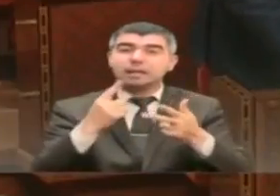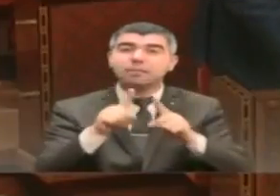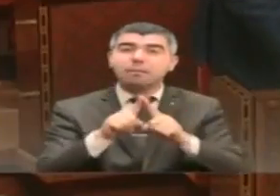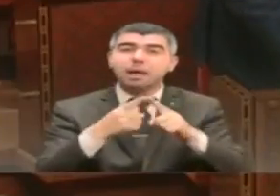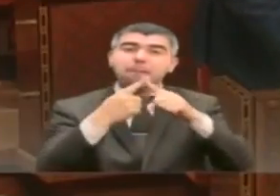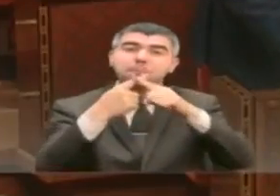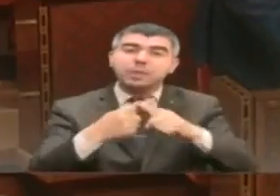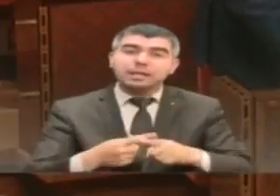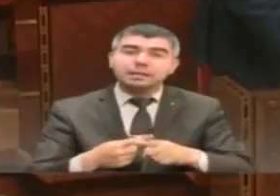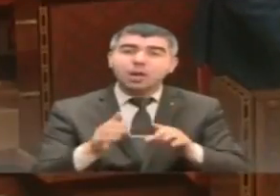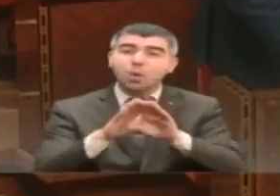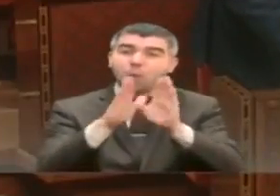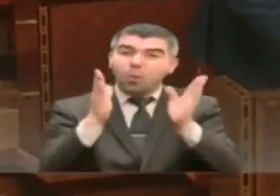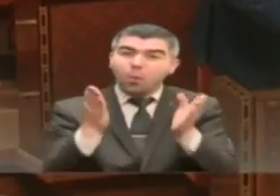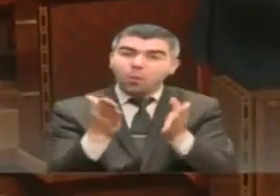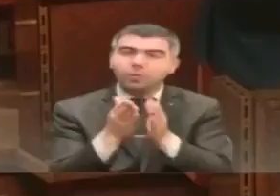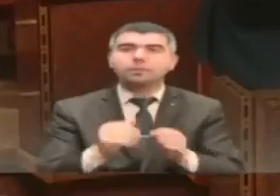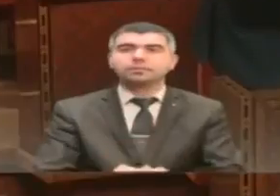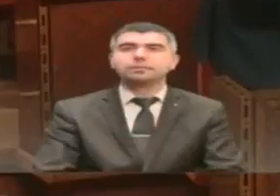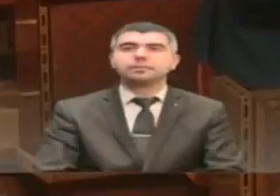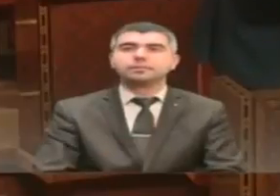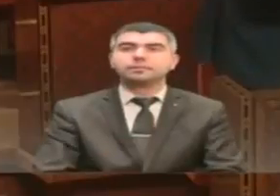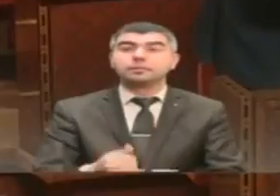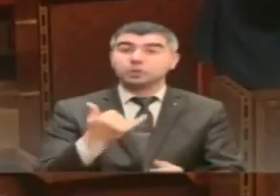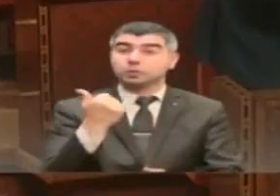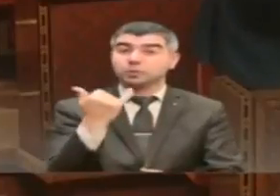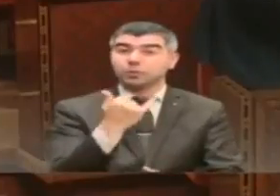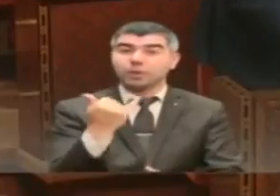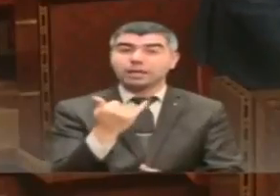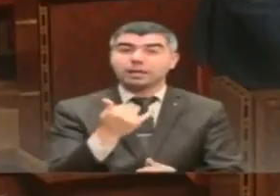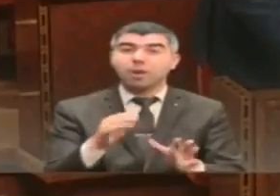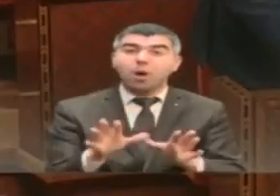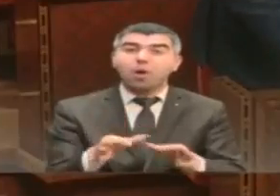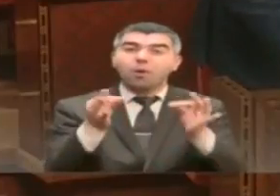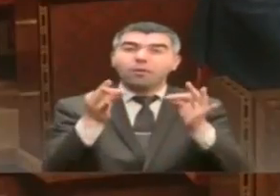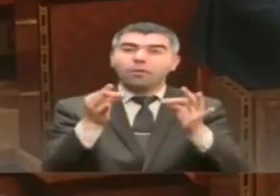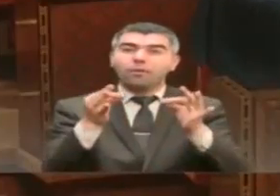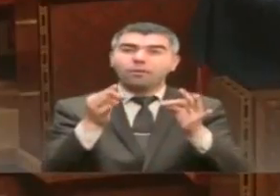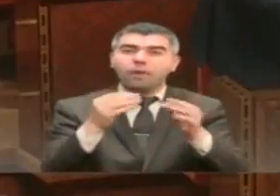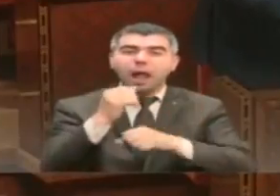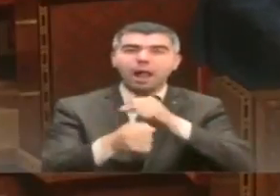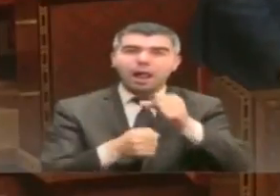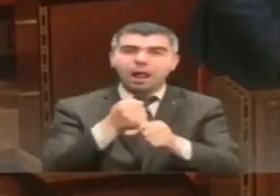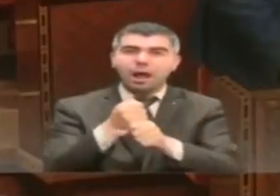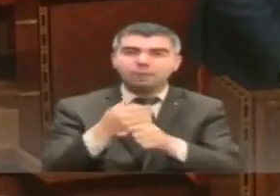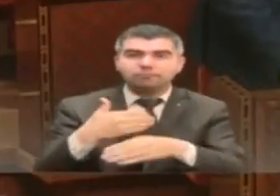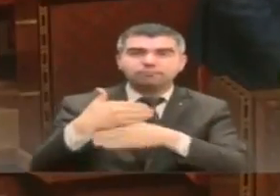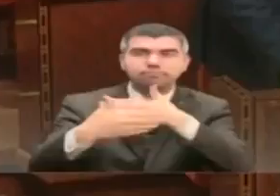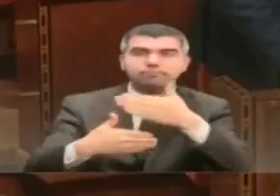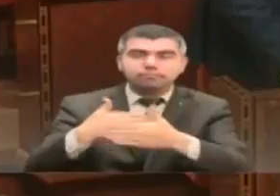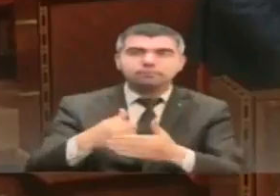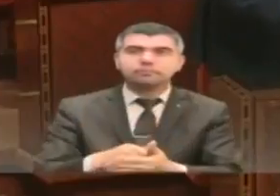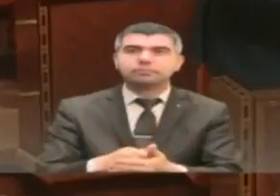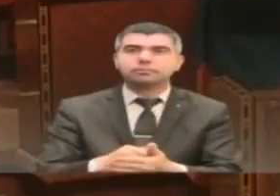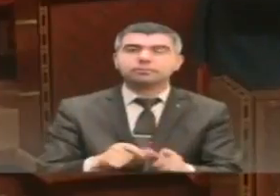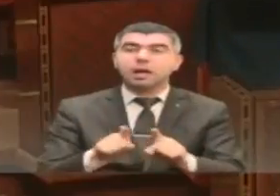لها أغلفة مالية مهمة جدا. لكن أهم شيء مطروح الآن في هذه السنوات، يعني انطلاقا من هذه السنة إن شاء الله، هو